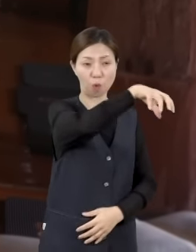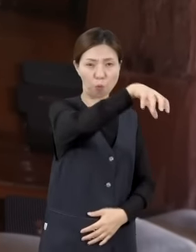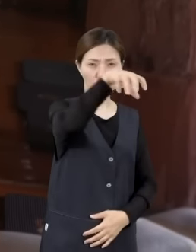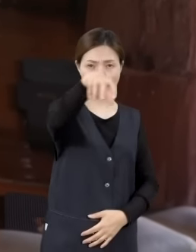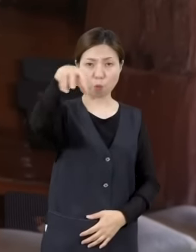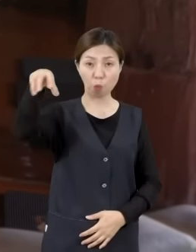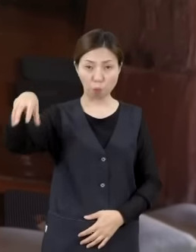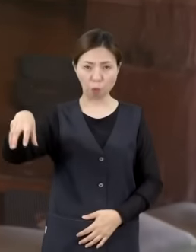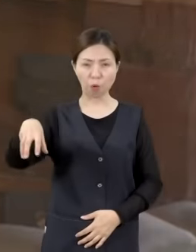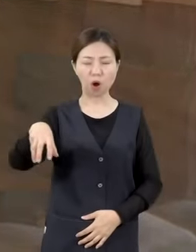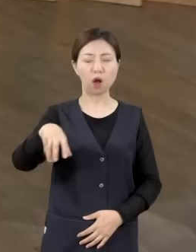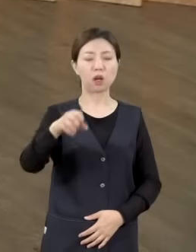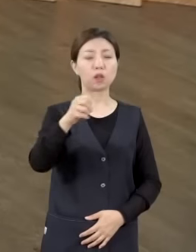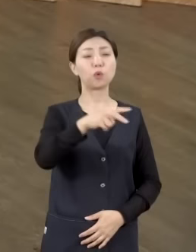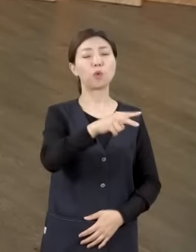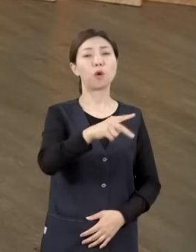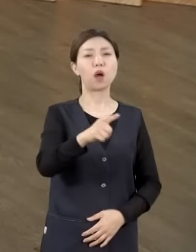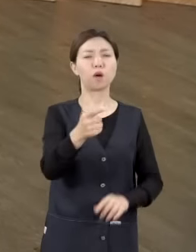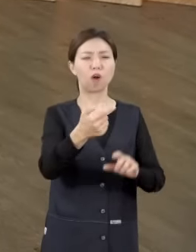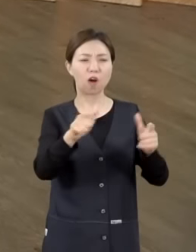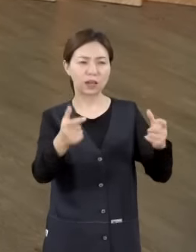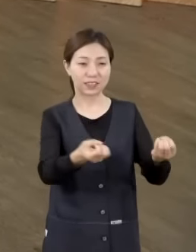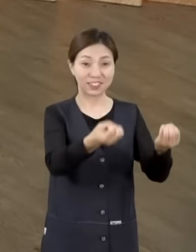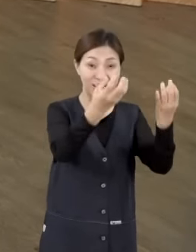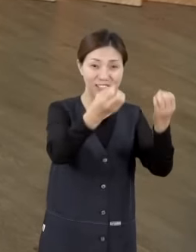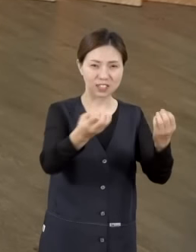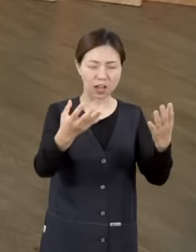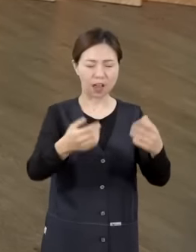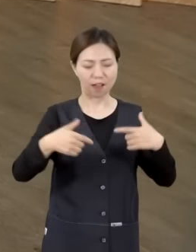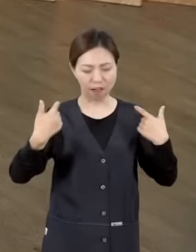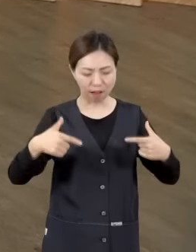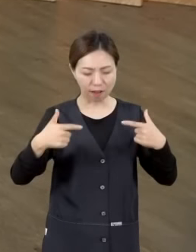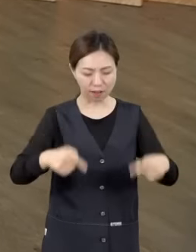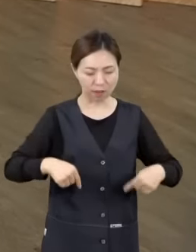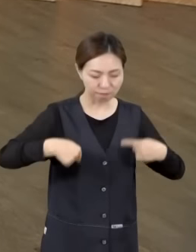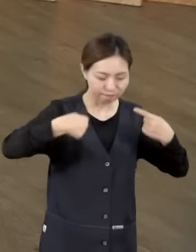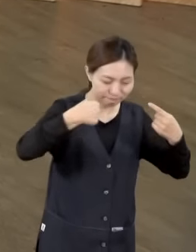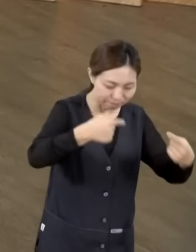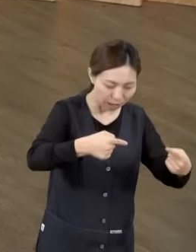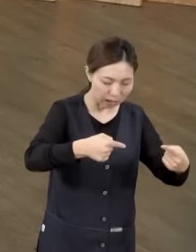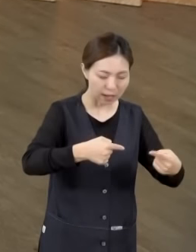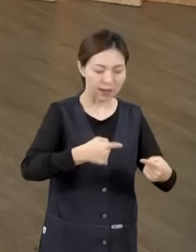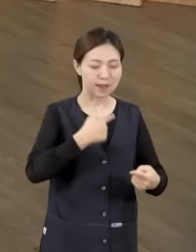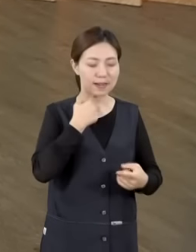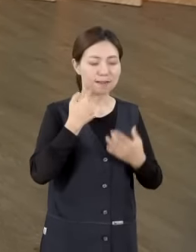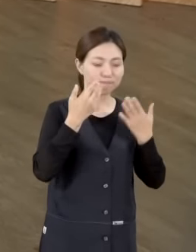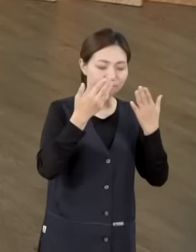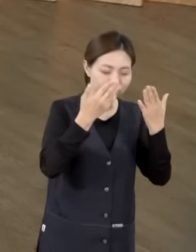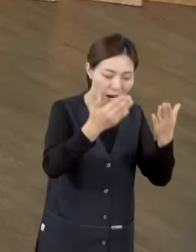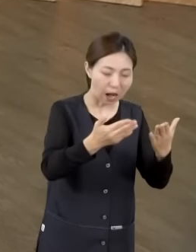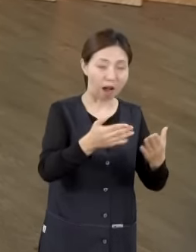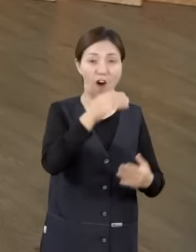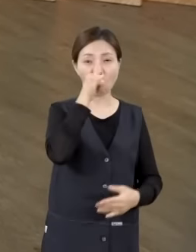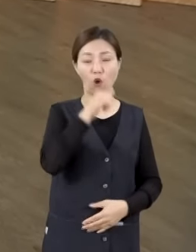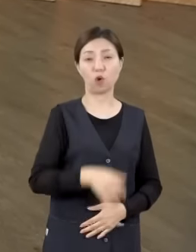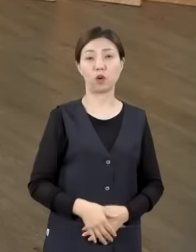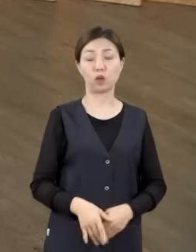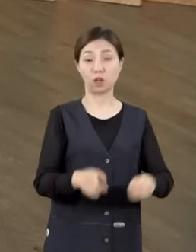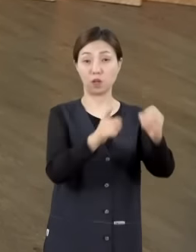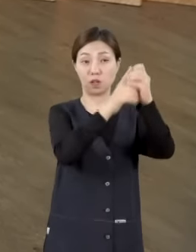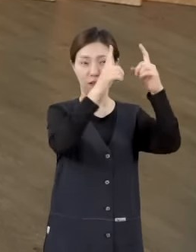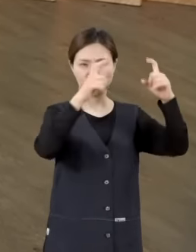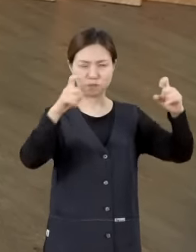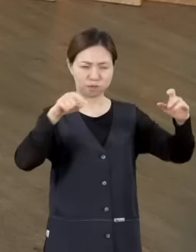향하셨다 크고 작은 불사와 공양에 빠짐없이 마음을